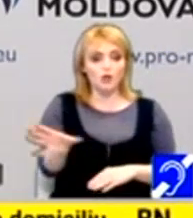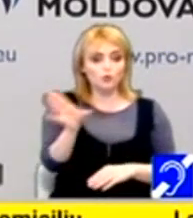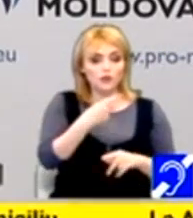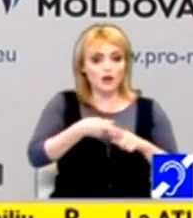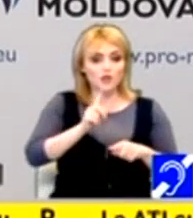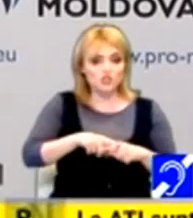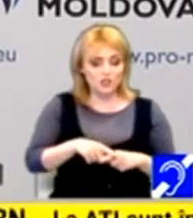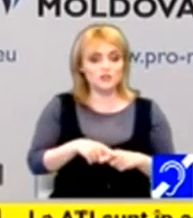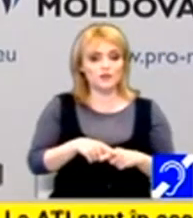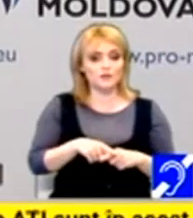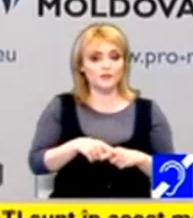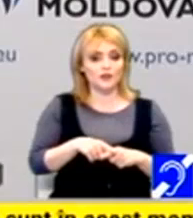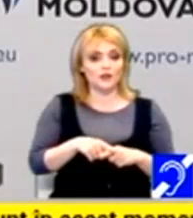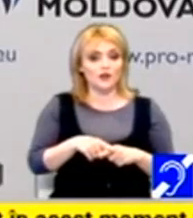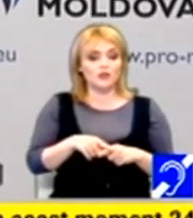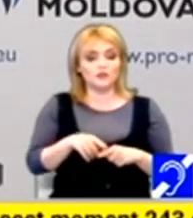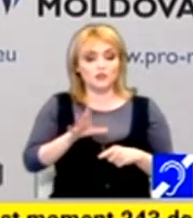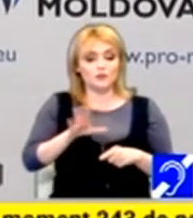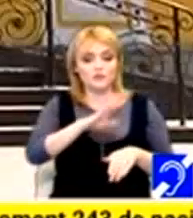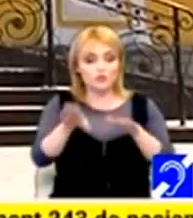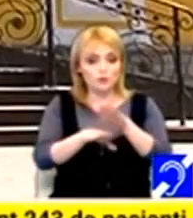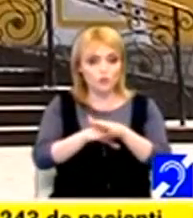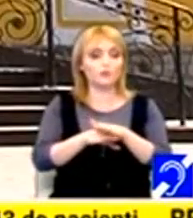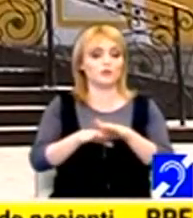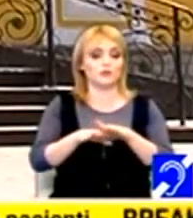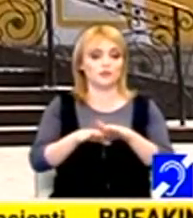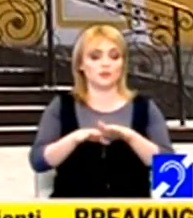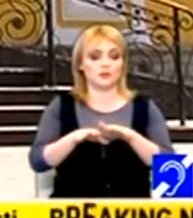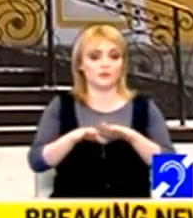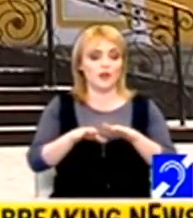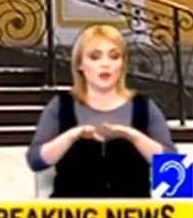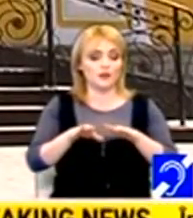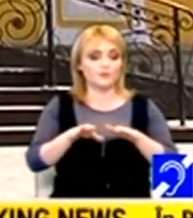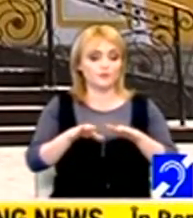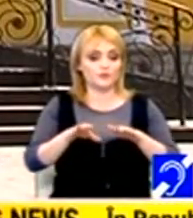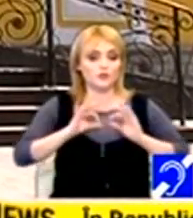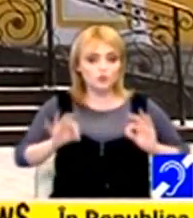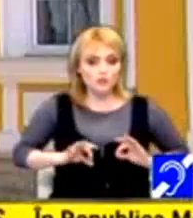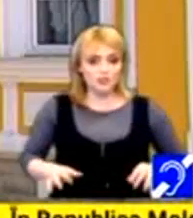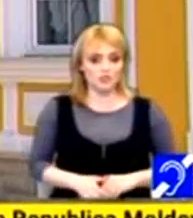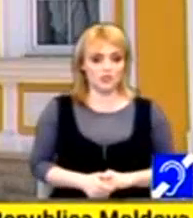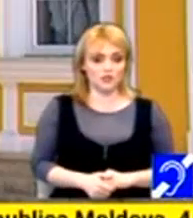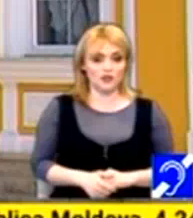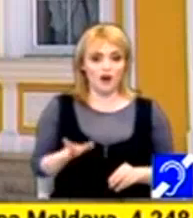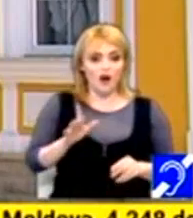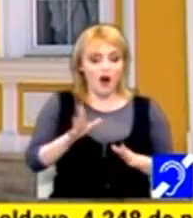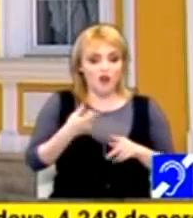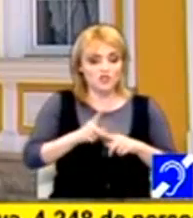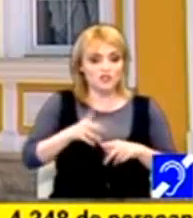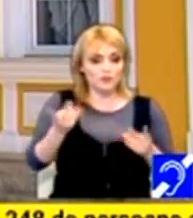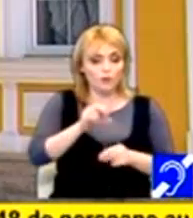trebuie să cadă sub o chestiune juridică numită forță majoră. Noi am ajuns la concluzia că ar trebui